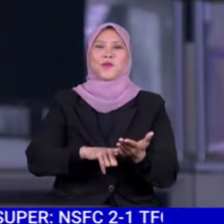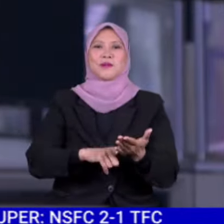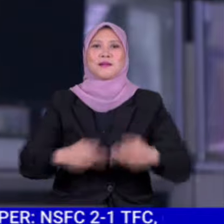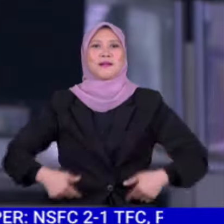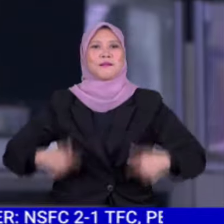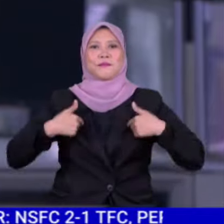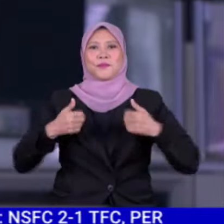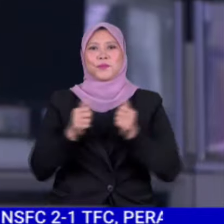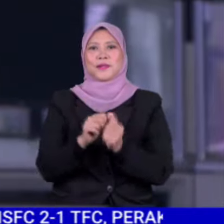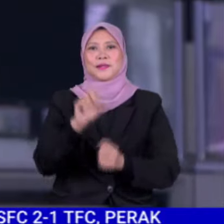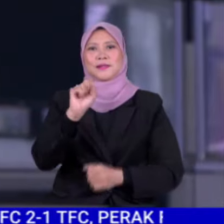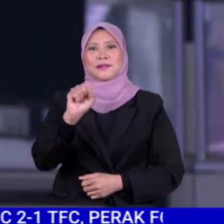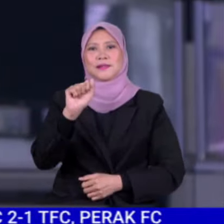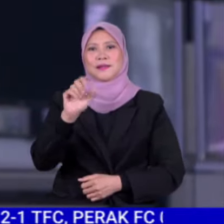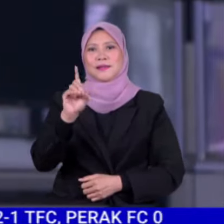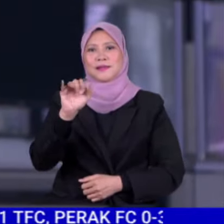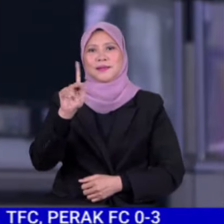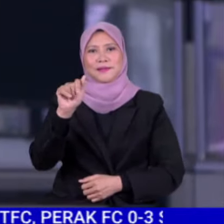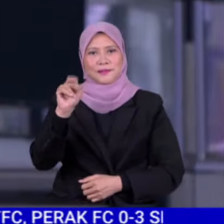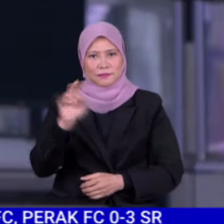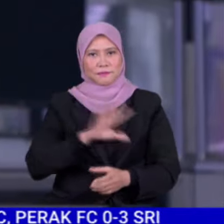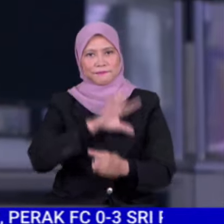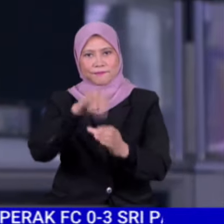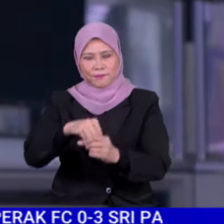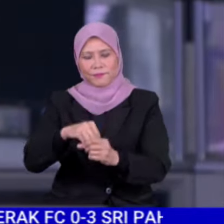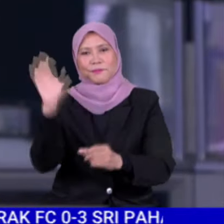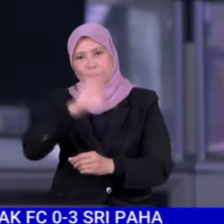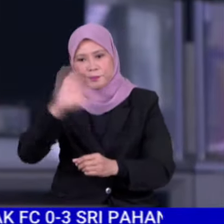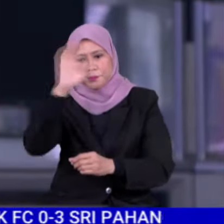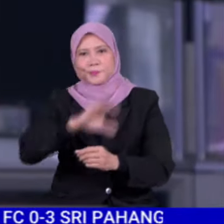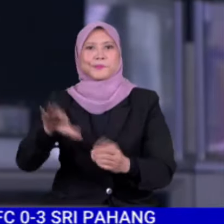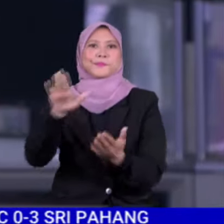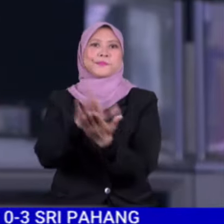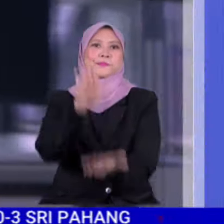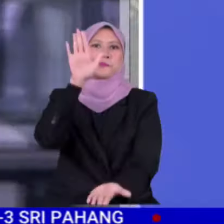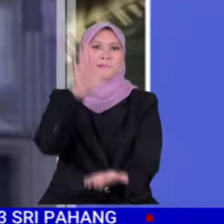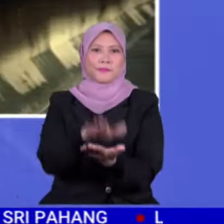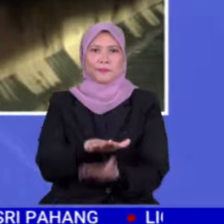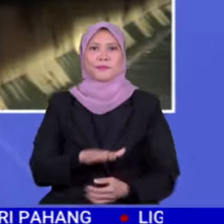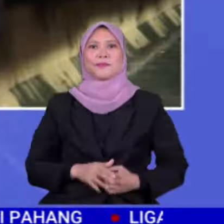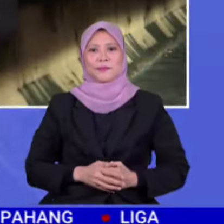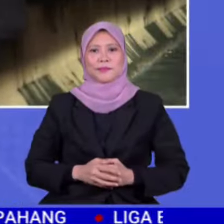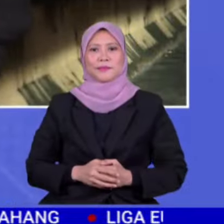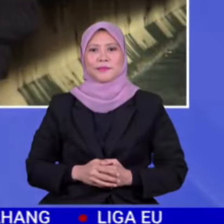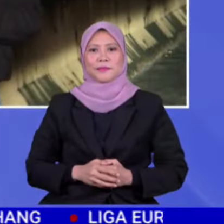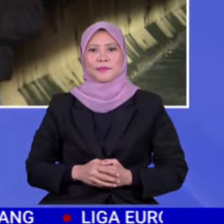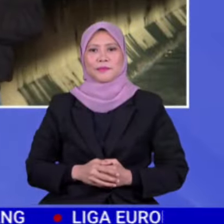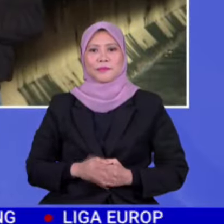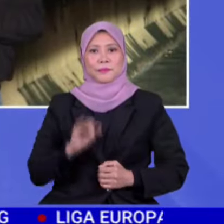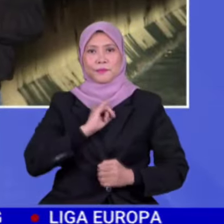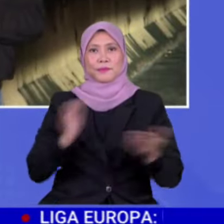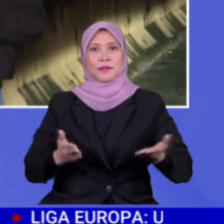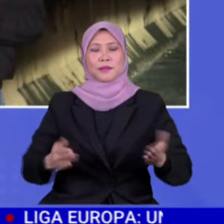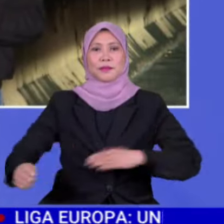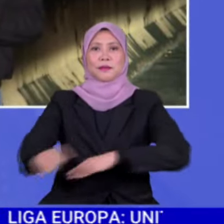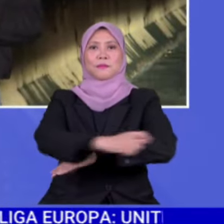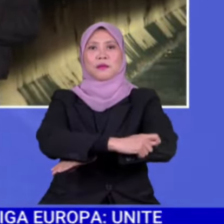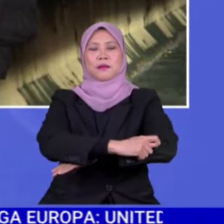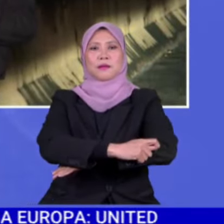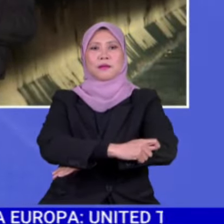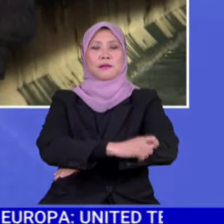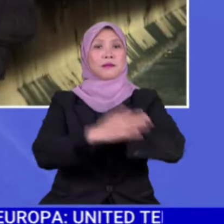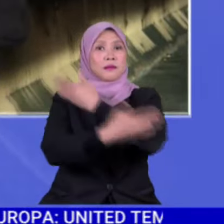langsung bersama Syadikin Bahrin yang ikut serta operasi berkenaan. Baik, saya kini berada di Syadikin. Taman Negara Hidupan Liar Matang